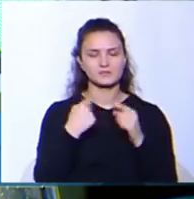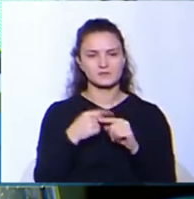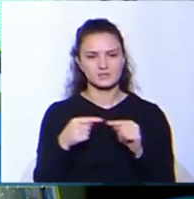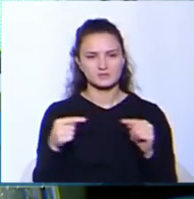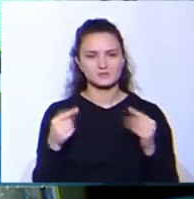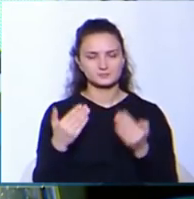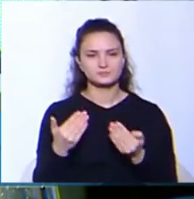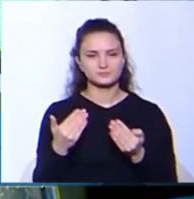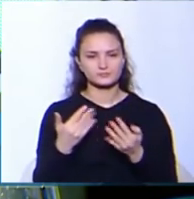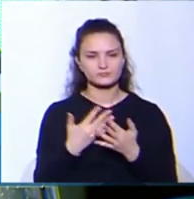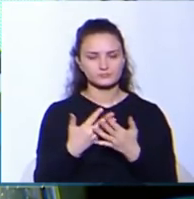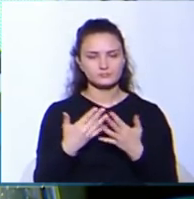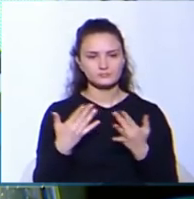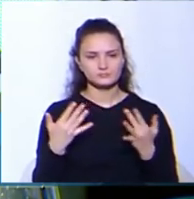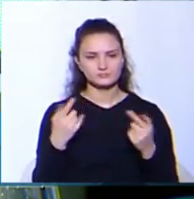სხვა